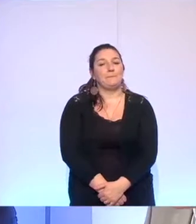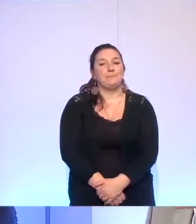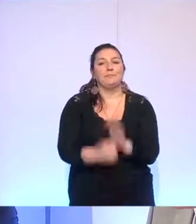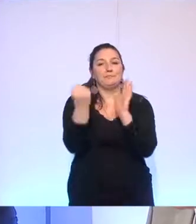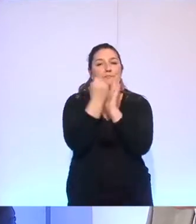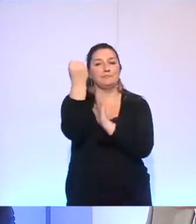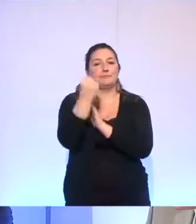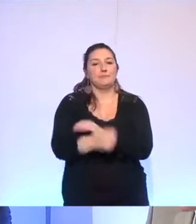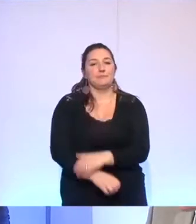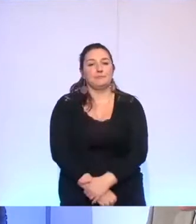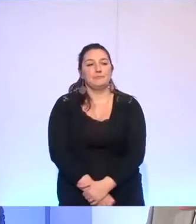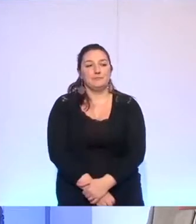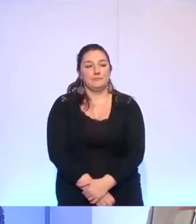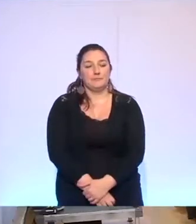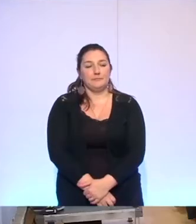Pour.